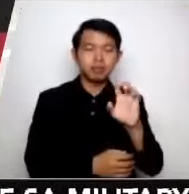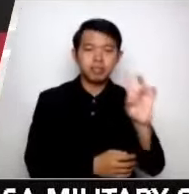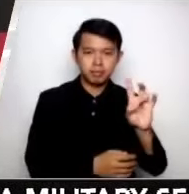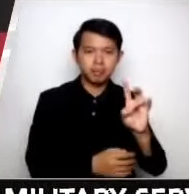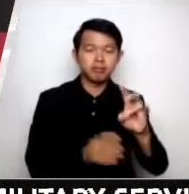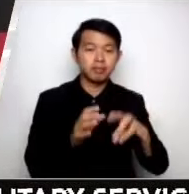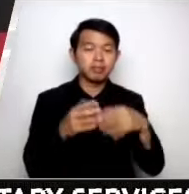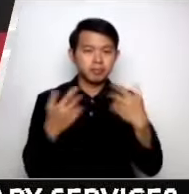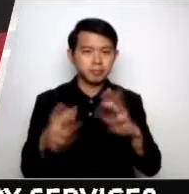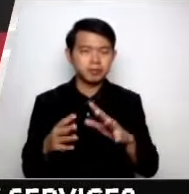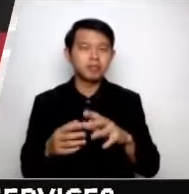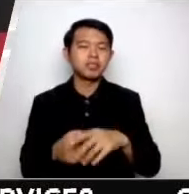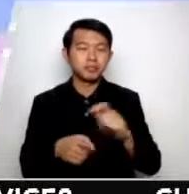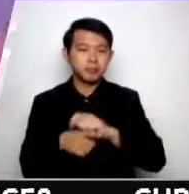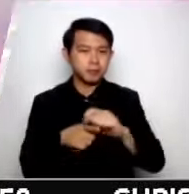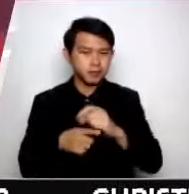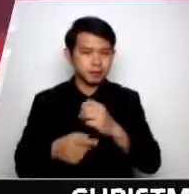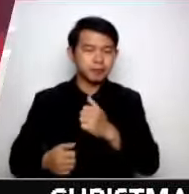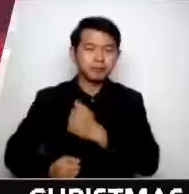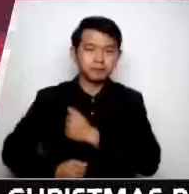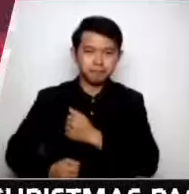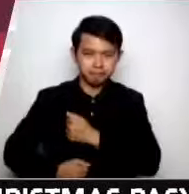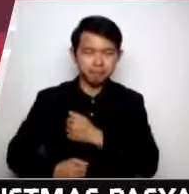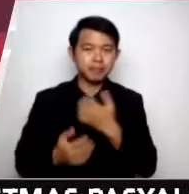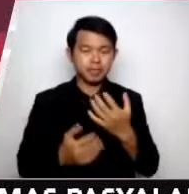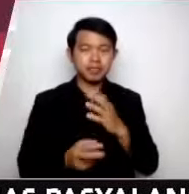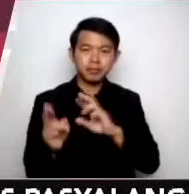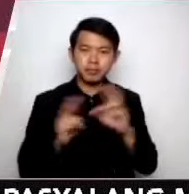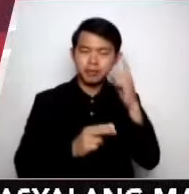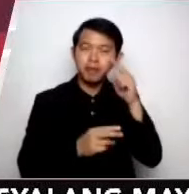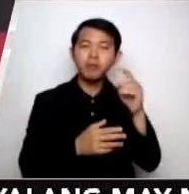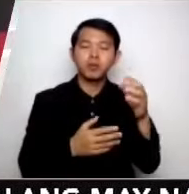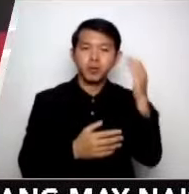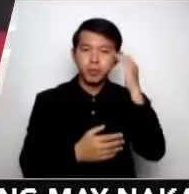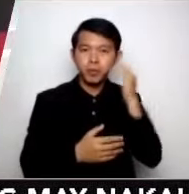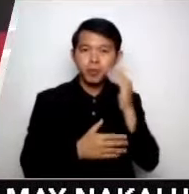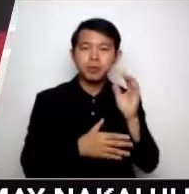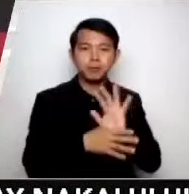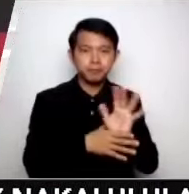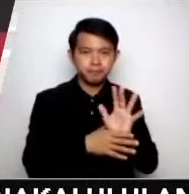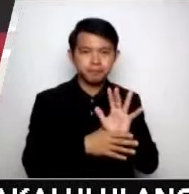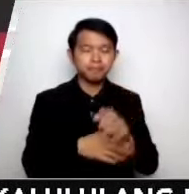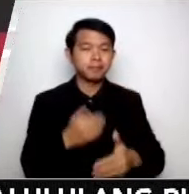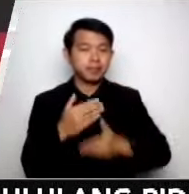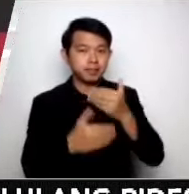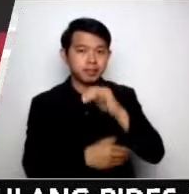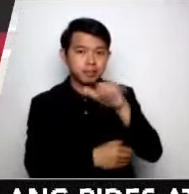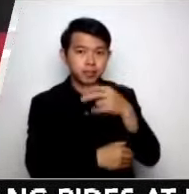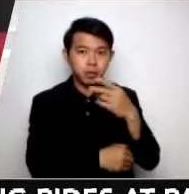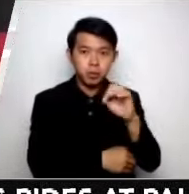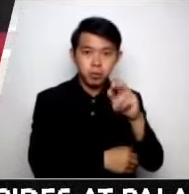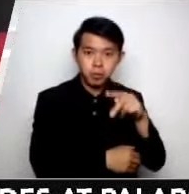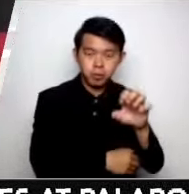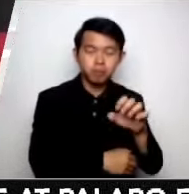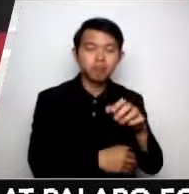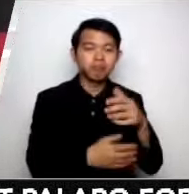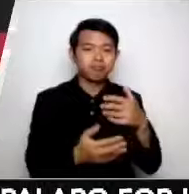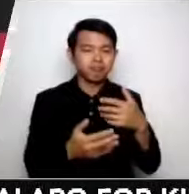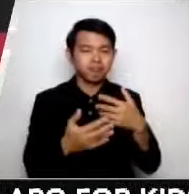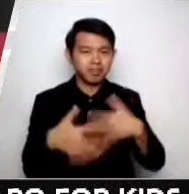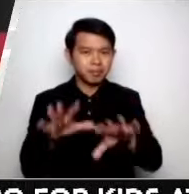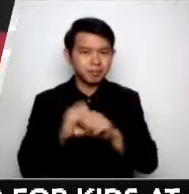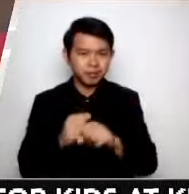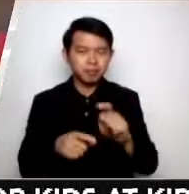kanyang upcoming K-drama. Si J-Hope ng BTS nakadi-discharge lang sa military. Enjoy naman